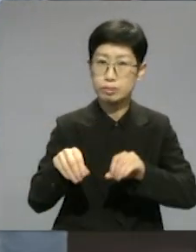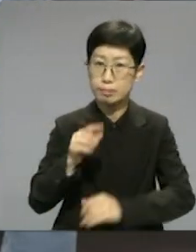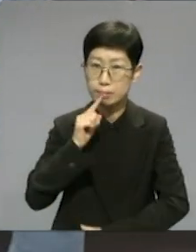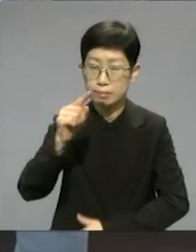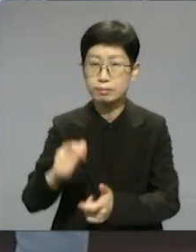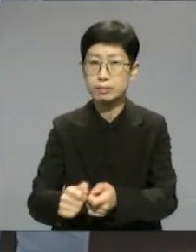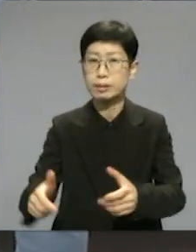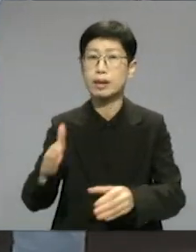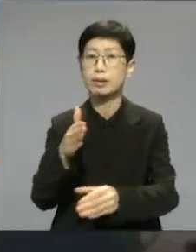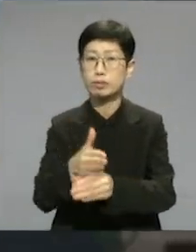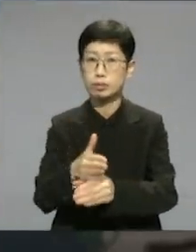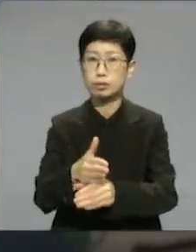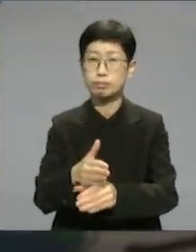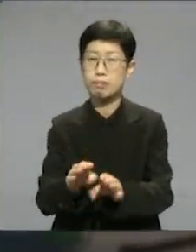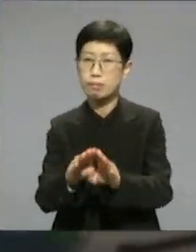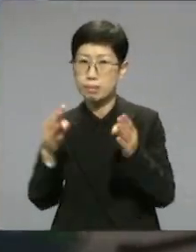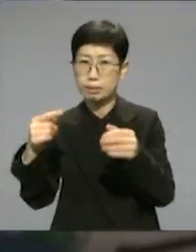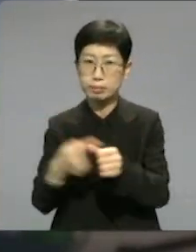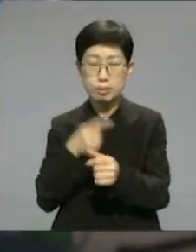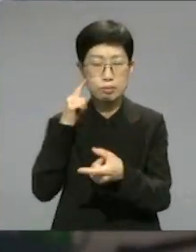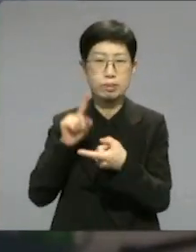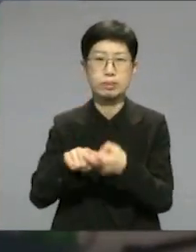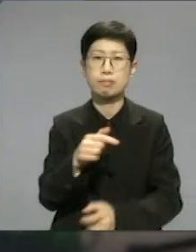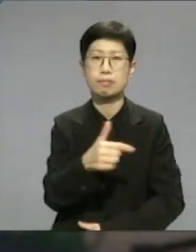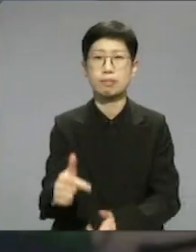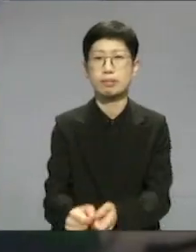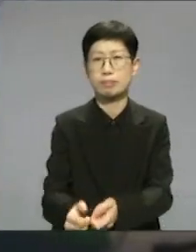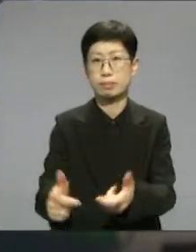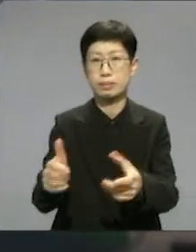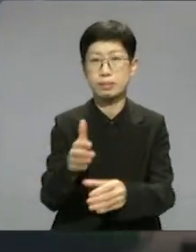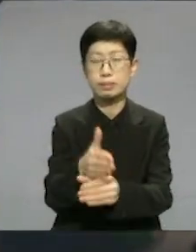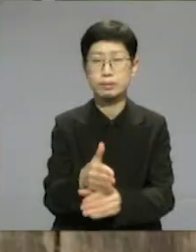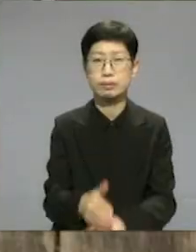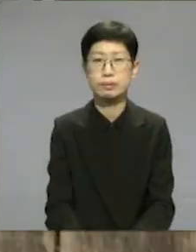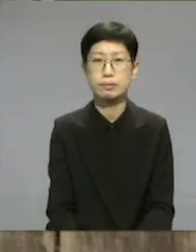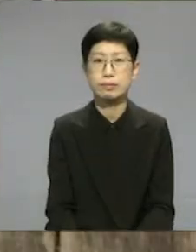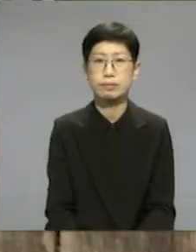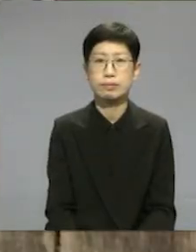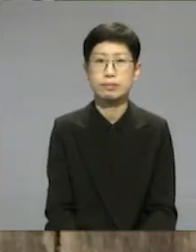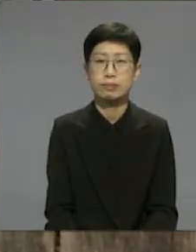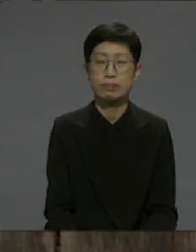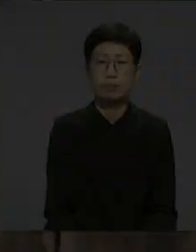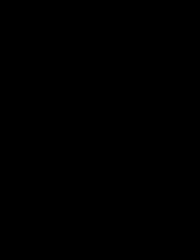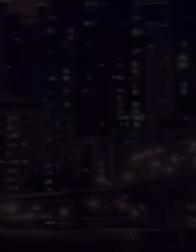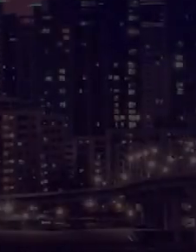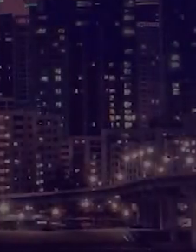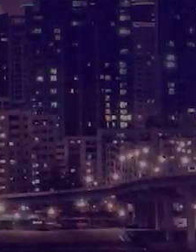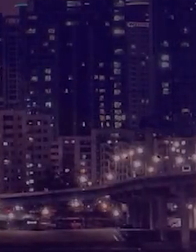거세지는 가운데 열리면서 관심이 증폭되고 있습니다. 월드뉴스 김준호입니다.